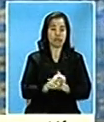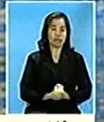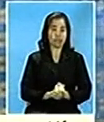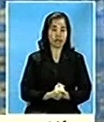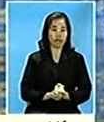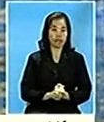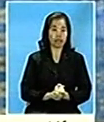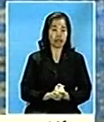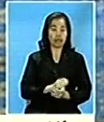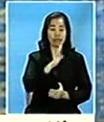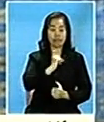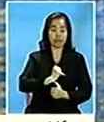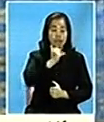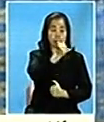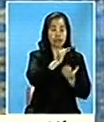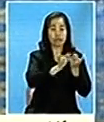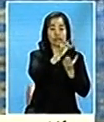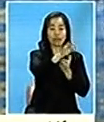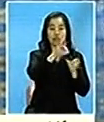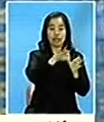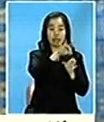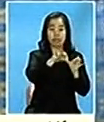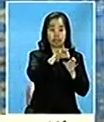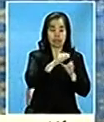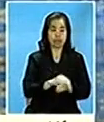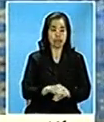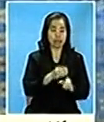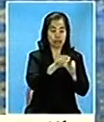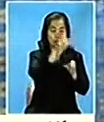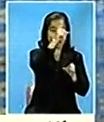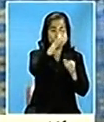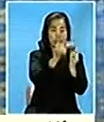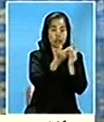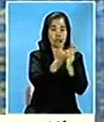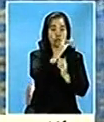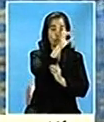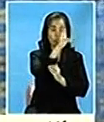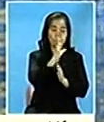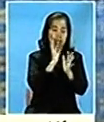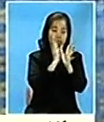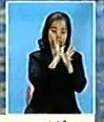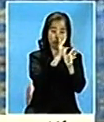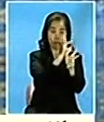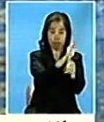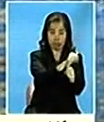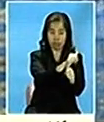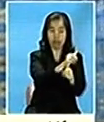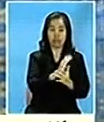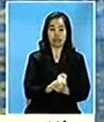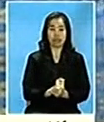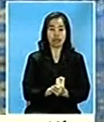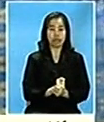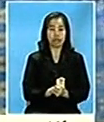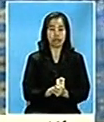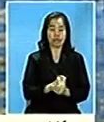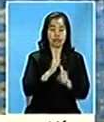ที่ขายแก้วละร้อยเข้าคิวซื้อเข้าคิวจ่ายเงินเข้าคิวไปปรุง